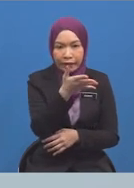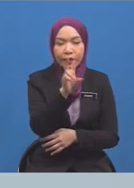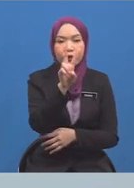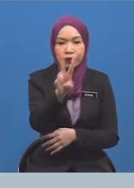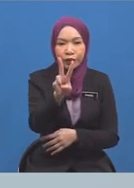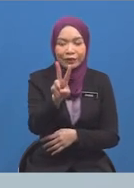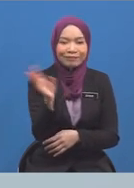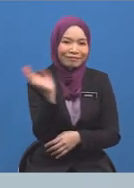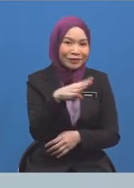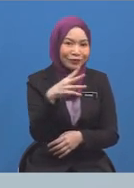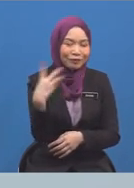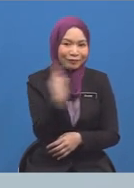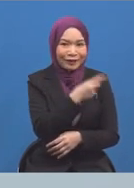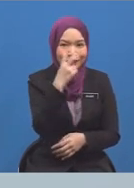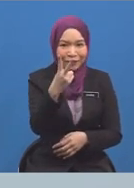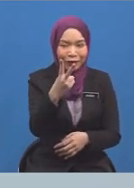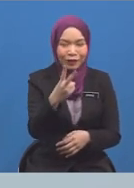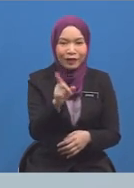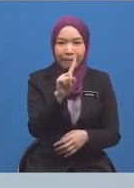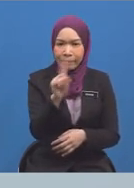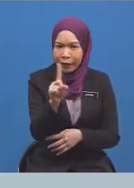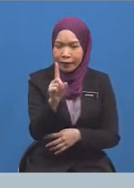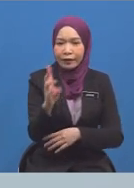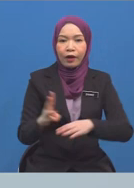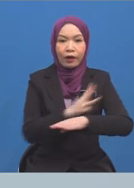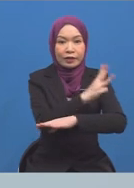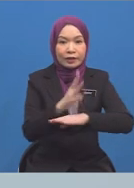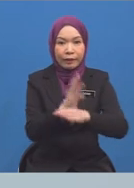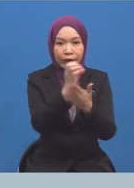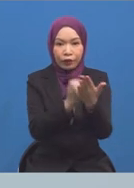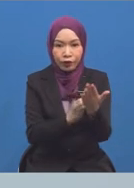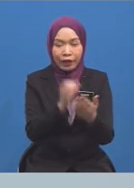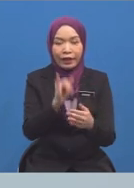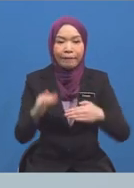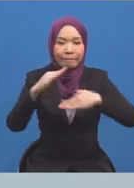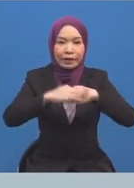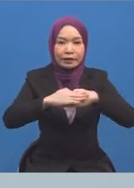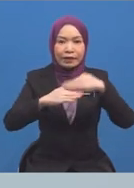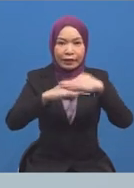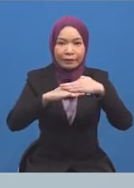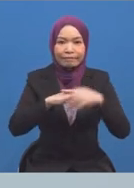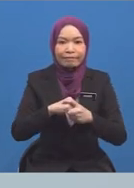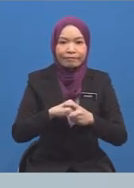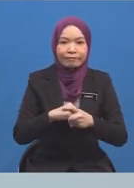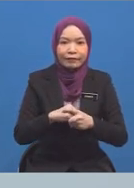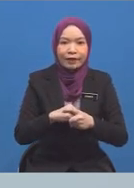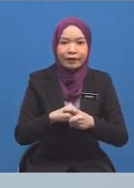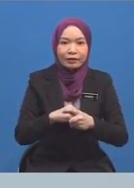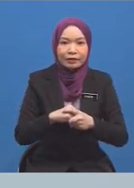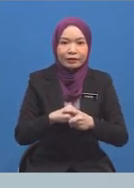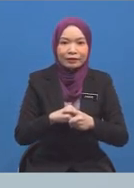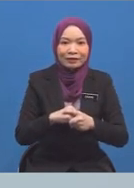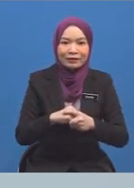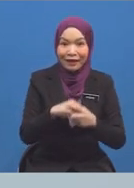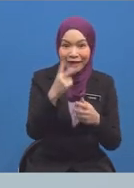joki terkenal pasti dimana kawasan belore yang betina halo ah tuh Cikgu